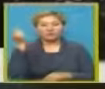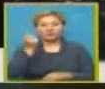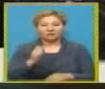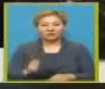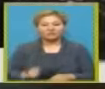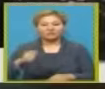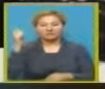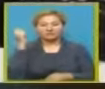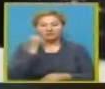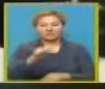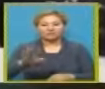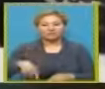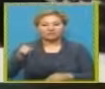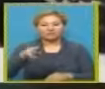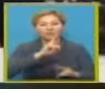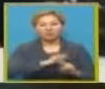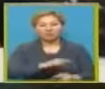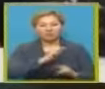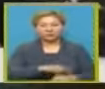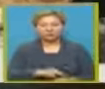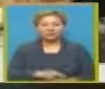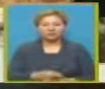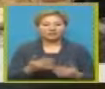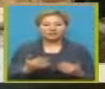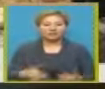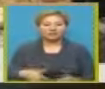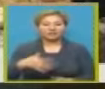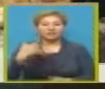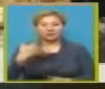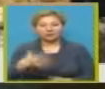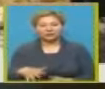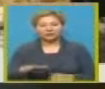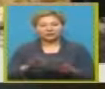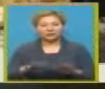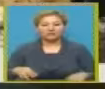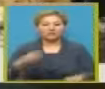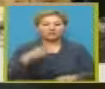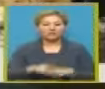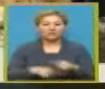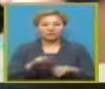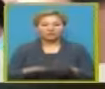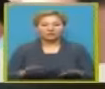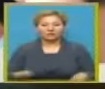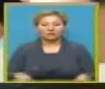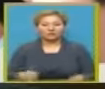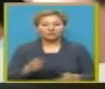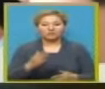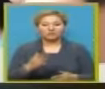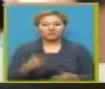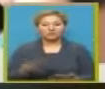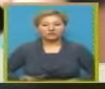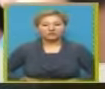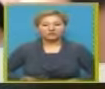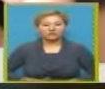келді. Төрт перзентінен тараған 50-ге жуық немере мен 30-дан аса шөбере шөпшек сүйіп отыр. Олардың қызығын көріп жетістігіне